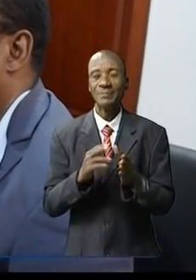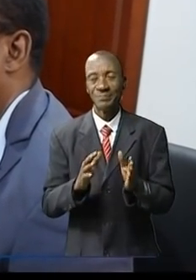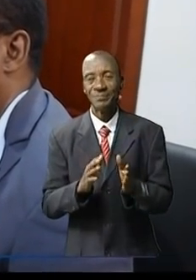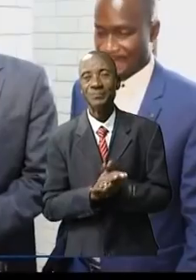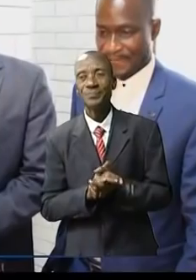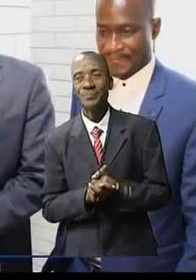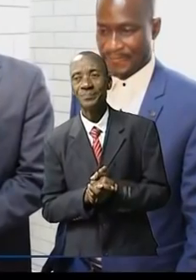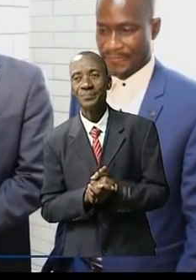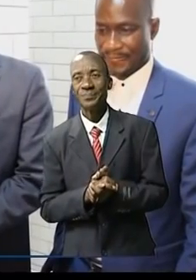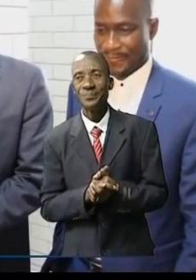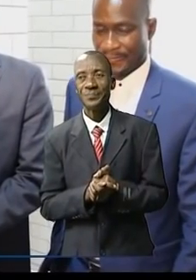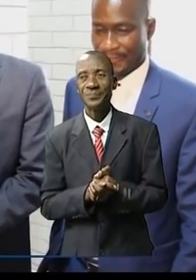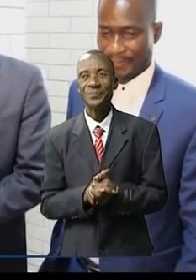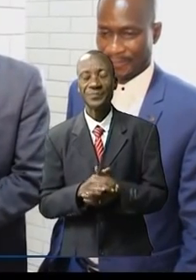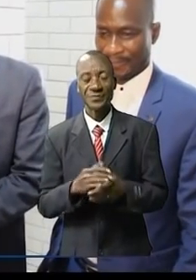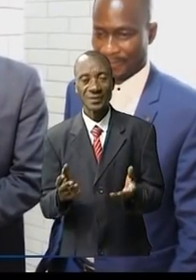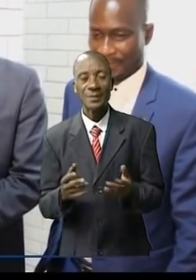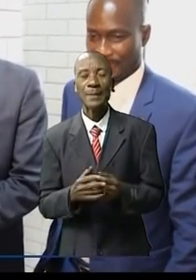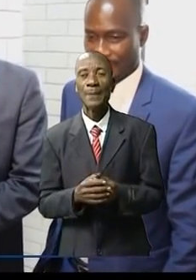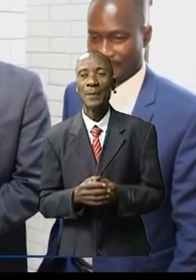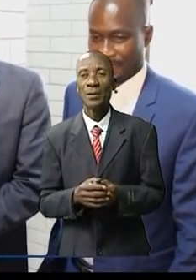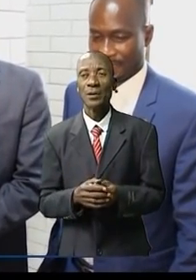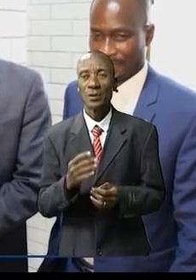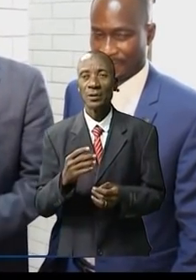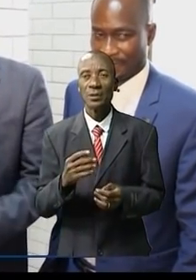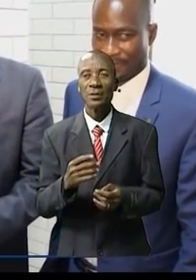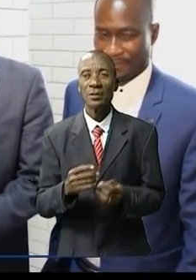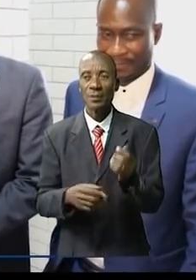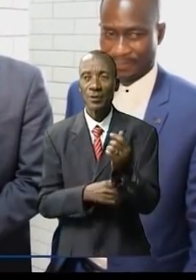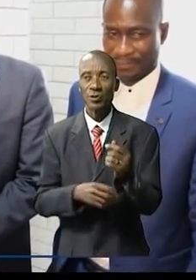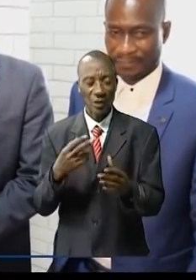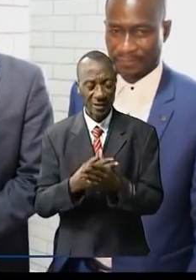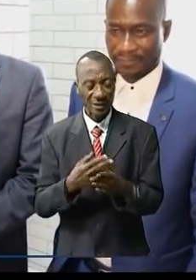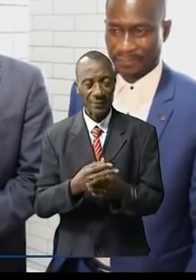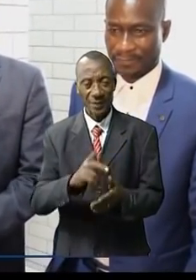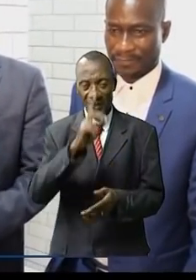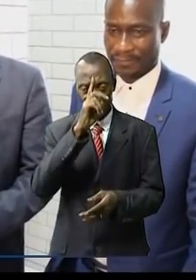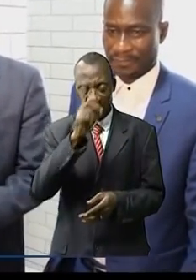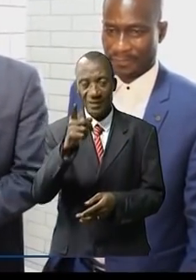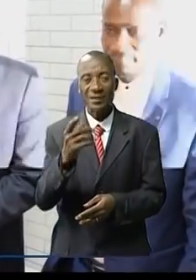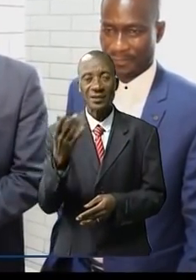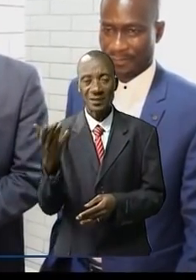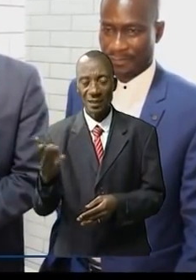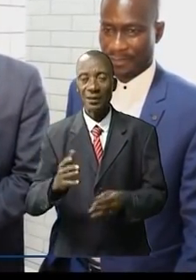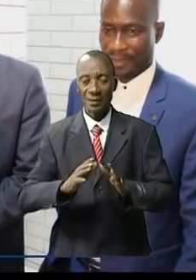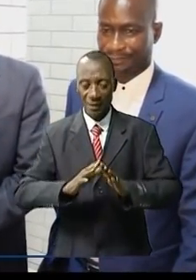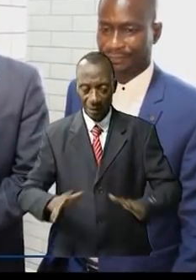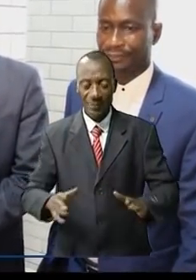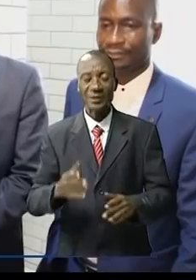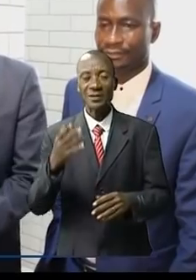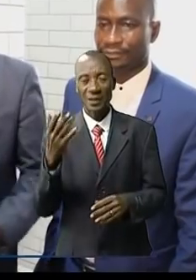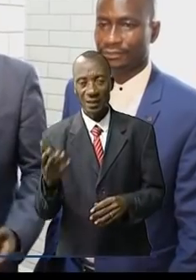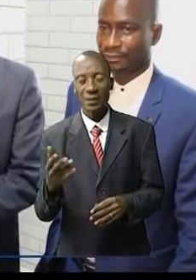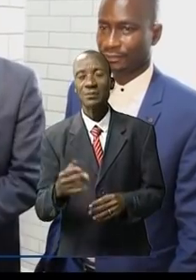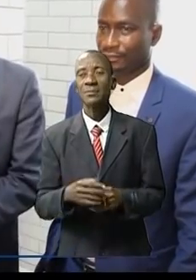impressionnés par sa capacité et son plan, par vraiment sa vision. Elle nous a présenté un plan très clair qui